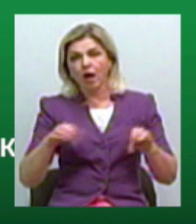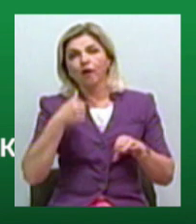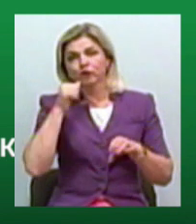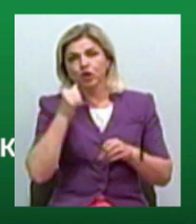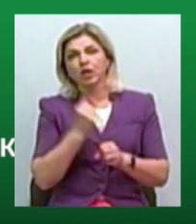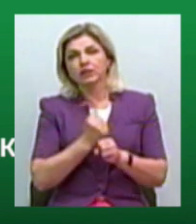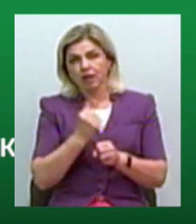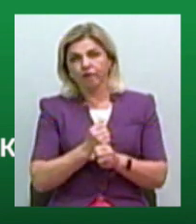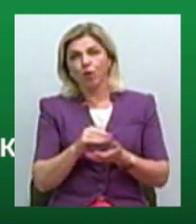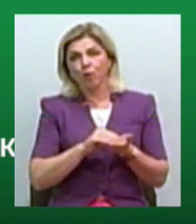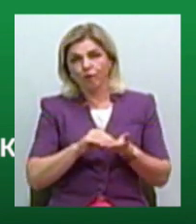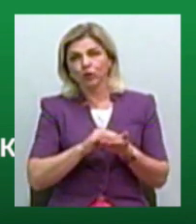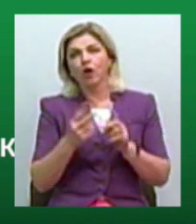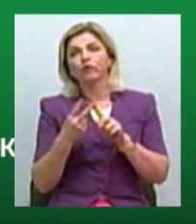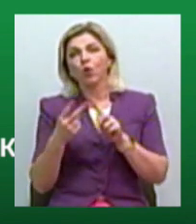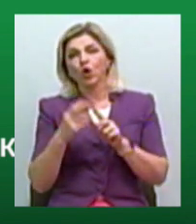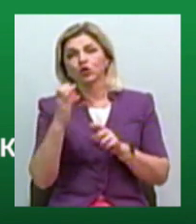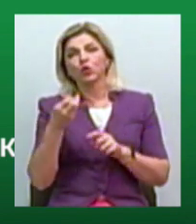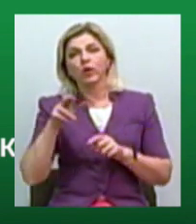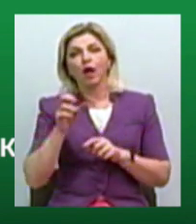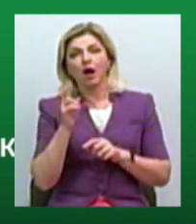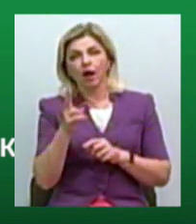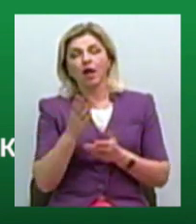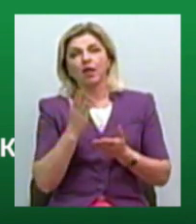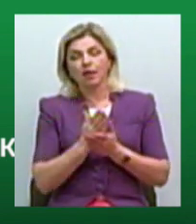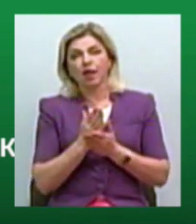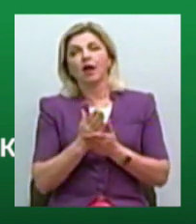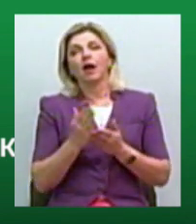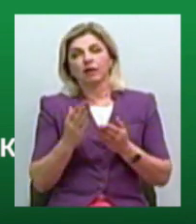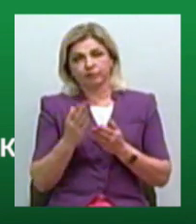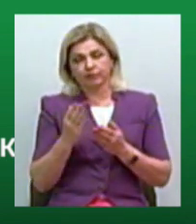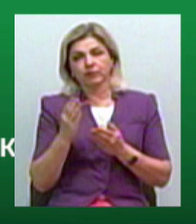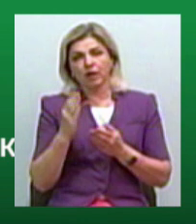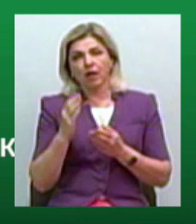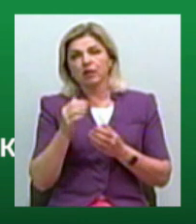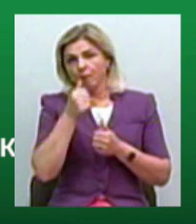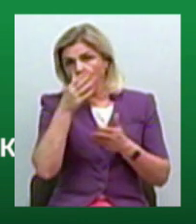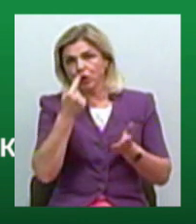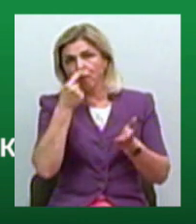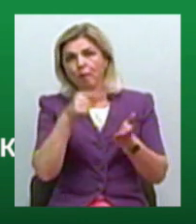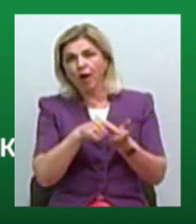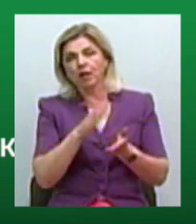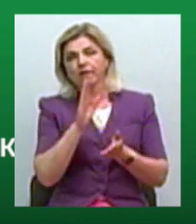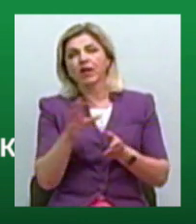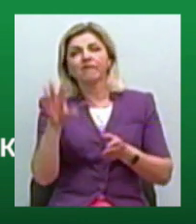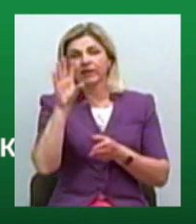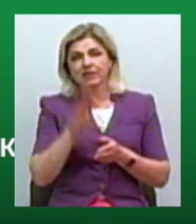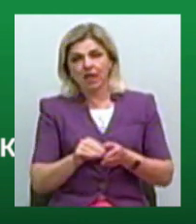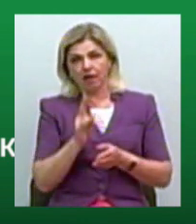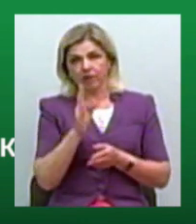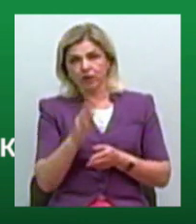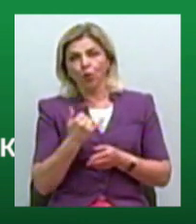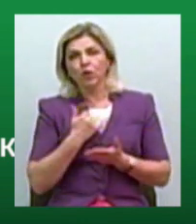опресовували повторно і другий стояк. У нас йде падіння і ми не можемо потрапити у всі квартири. У нас є недопуск з